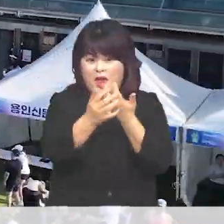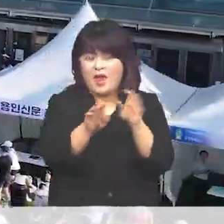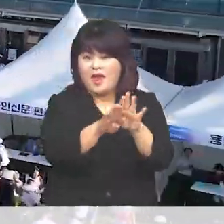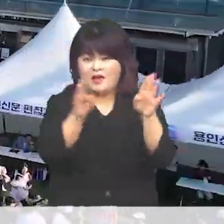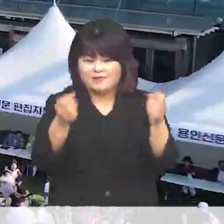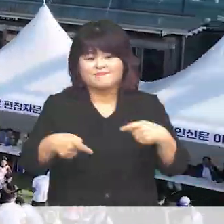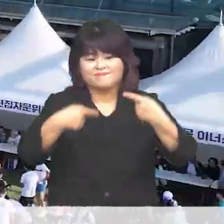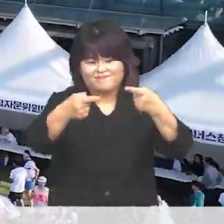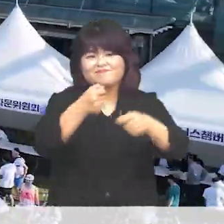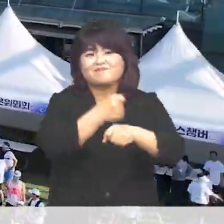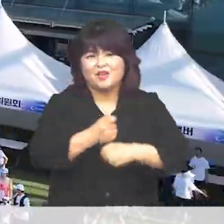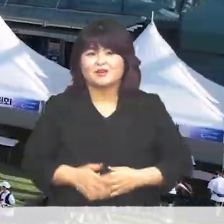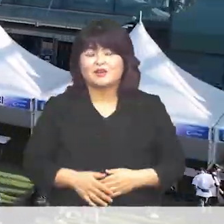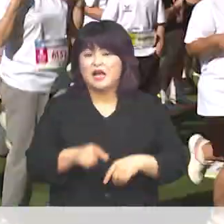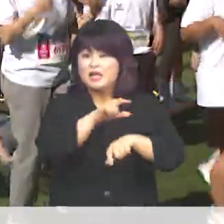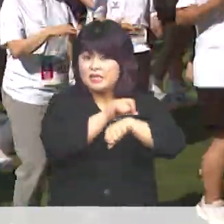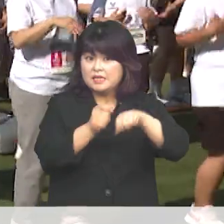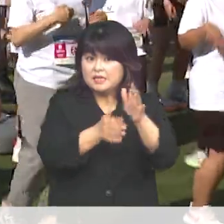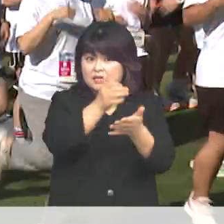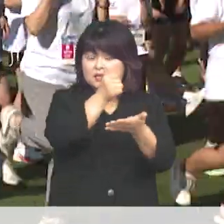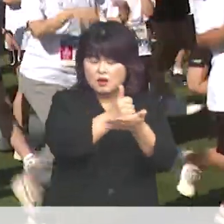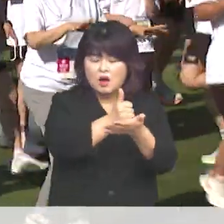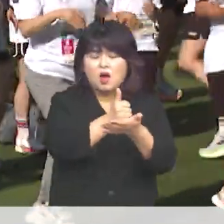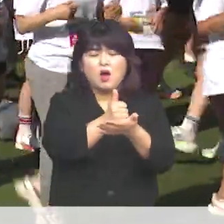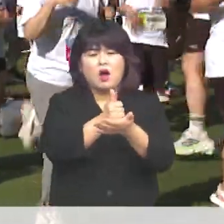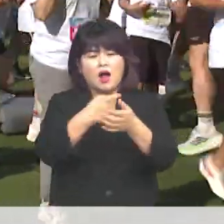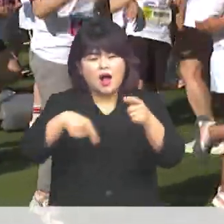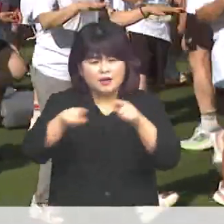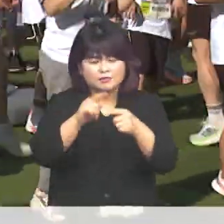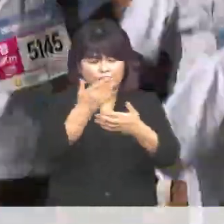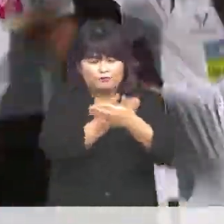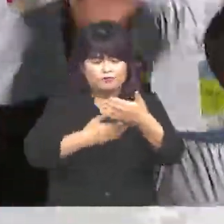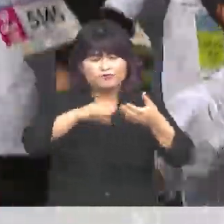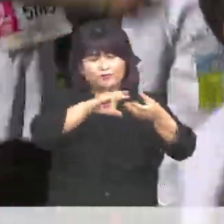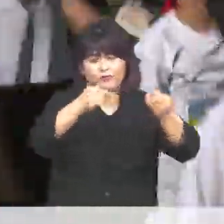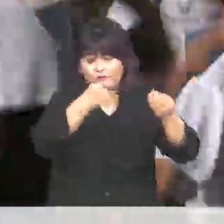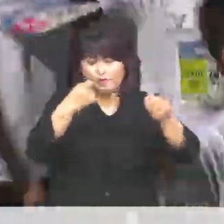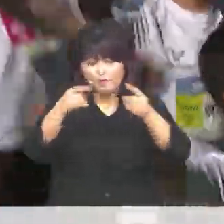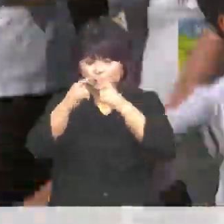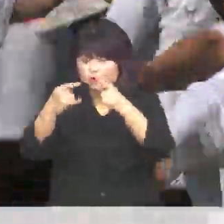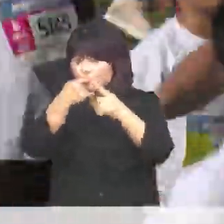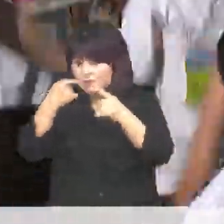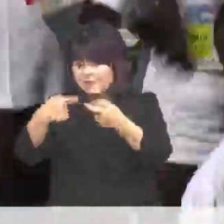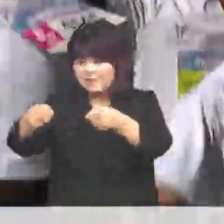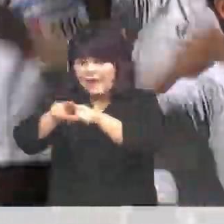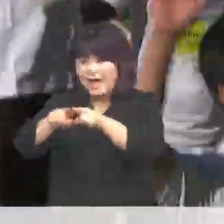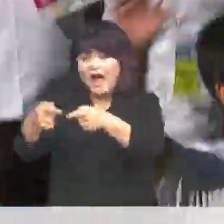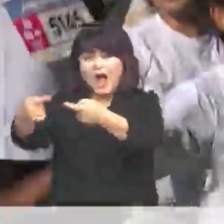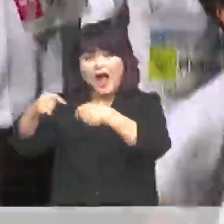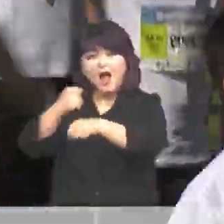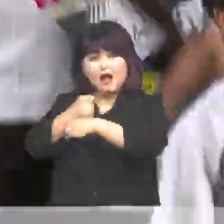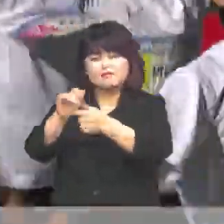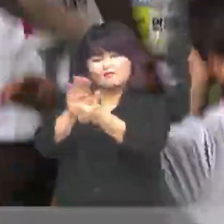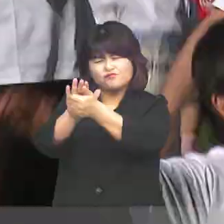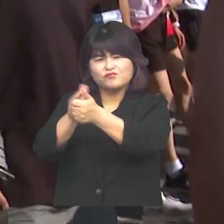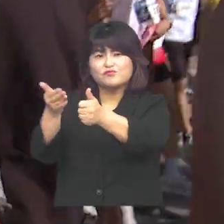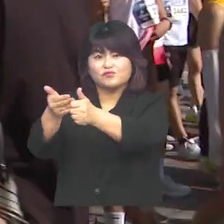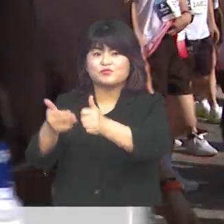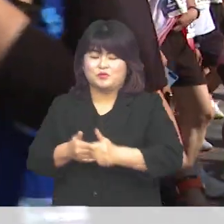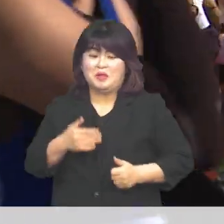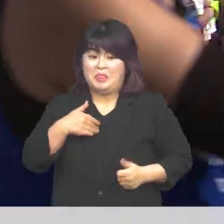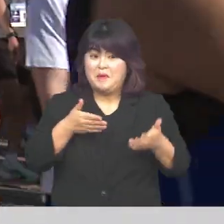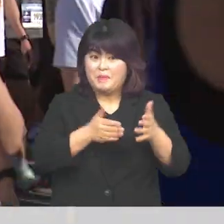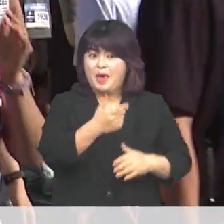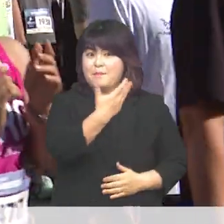대회 개회식에 참석했습니다. 이 시장은 시민들과 함께 몸을 풀고 부스를 돌며 참가자들을 격려했습니다.